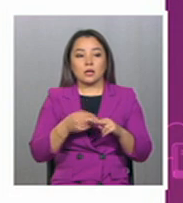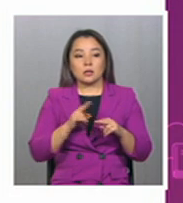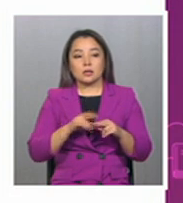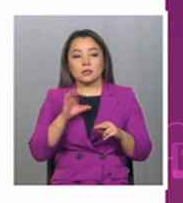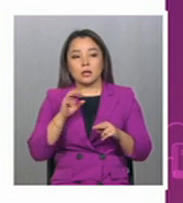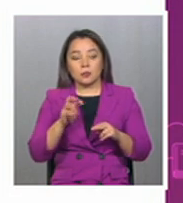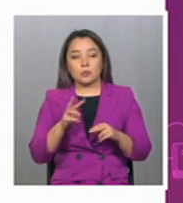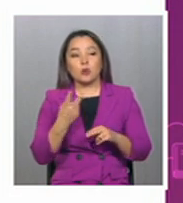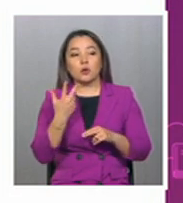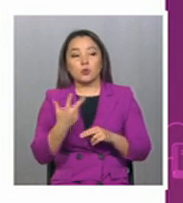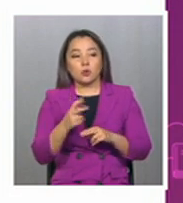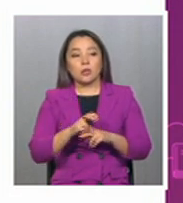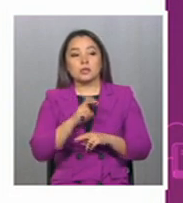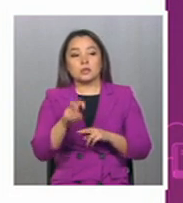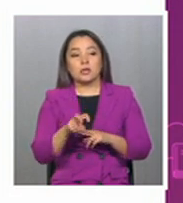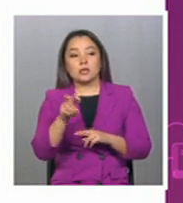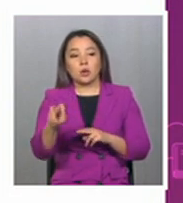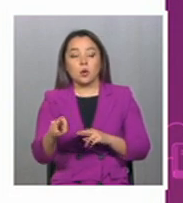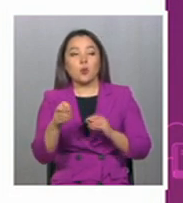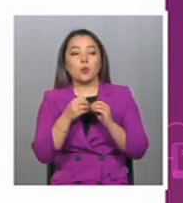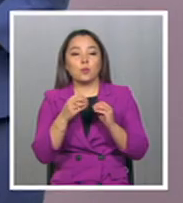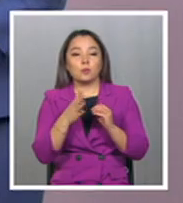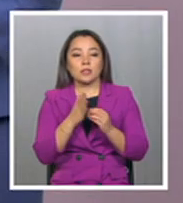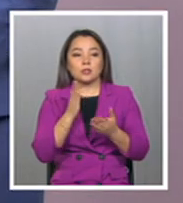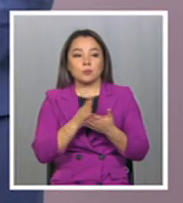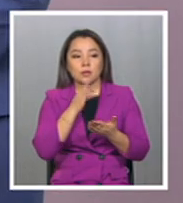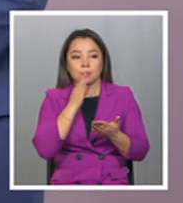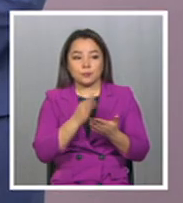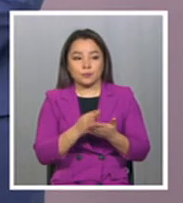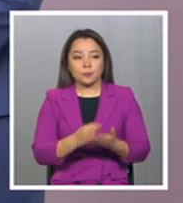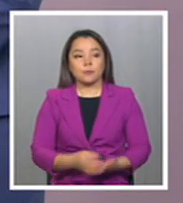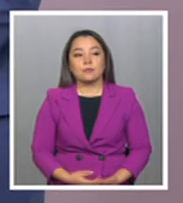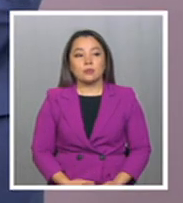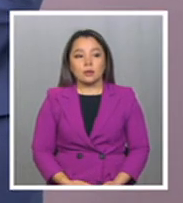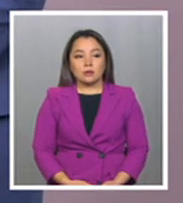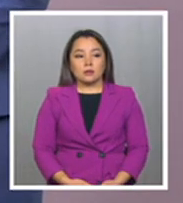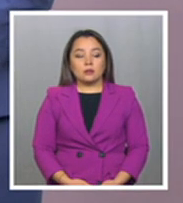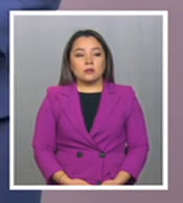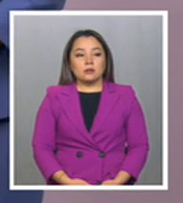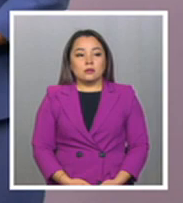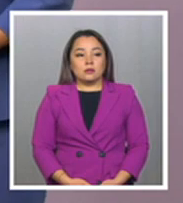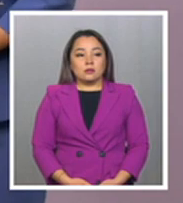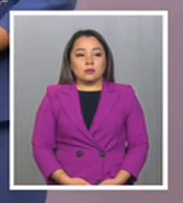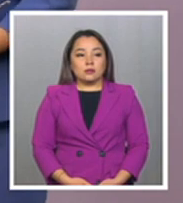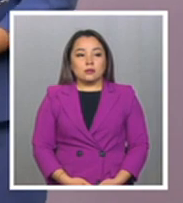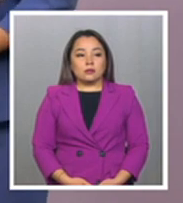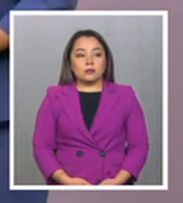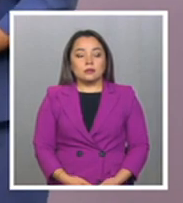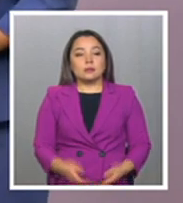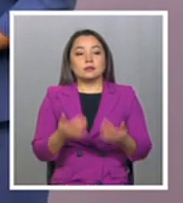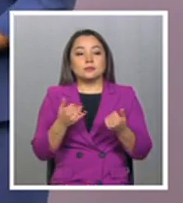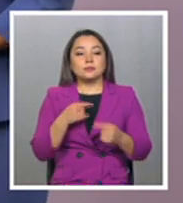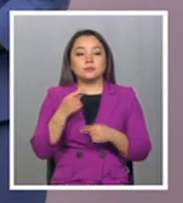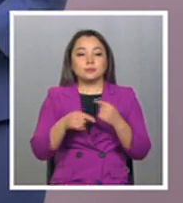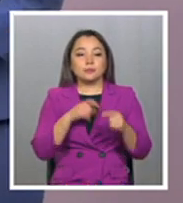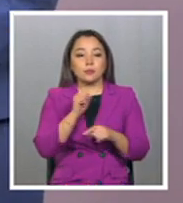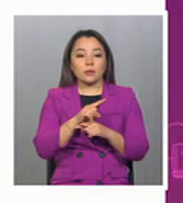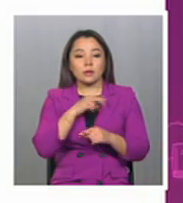3 секіруінде 15 бірлік бар екен. Жарайсыңдар, балалар. Келесі тапсырмаға